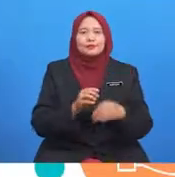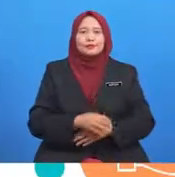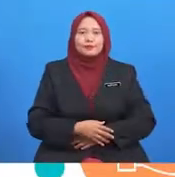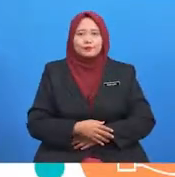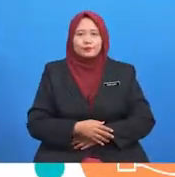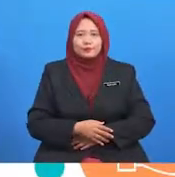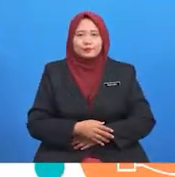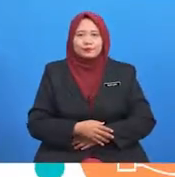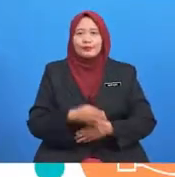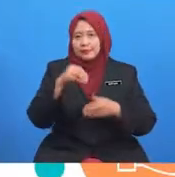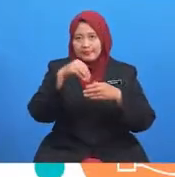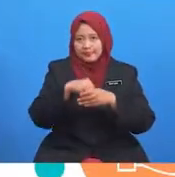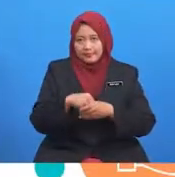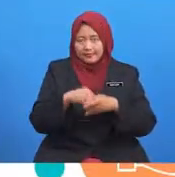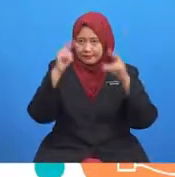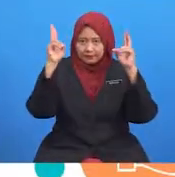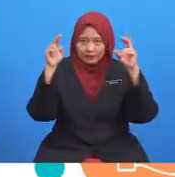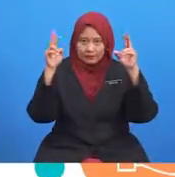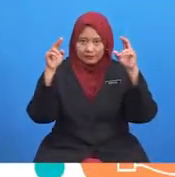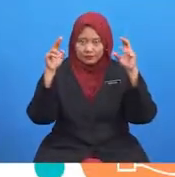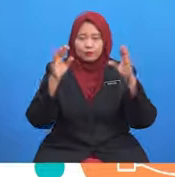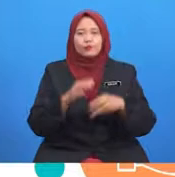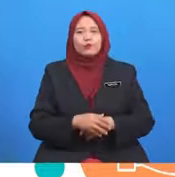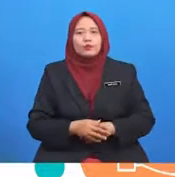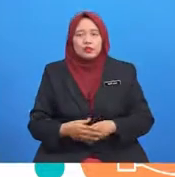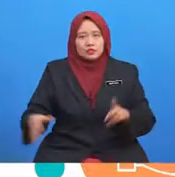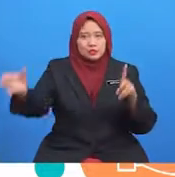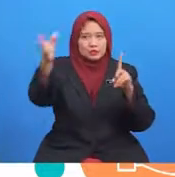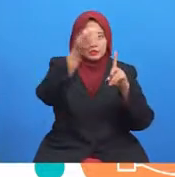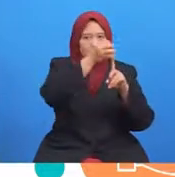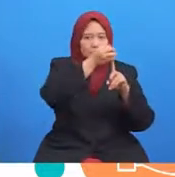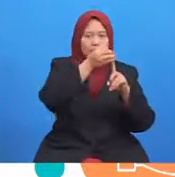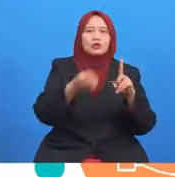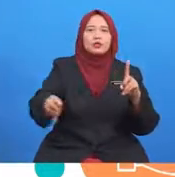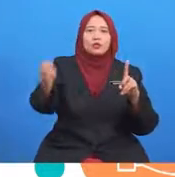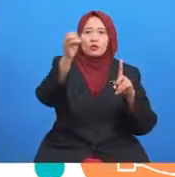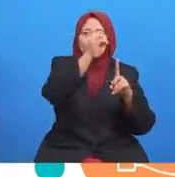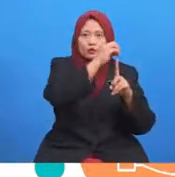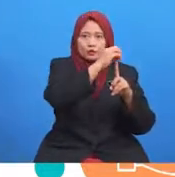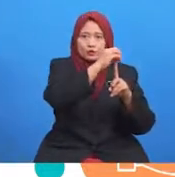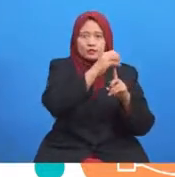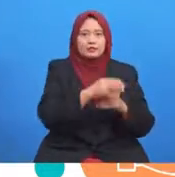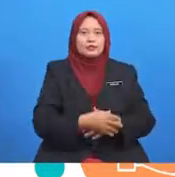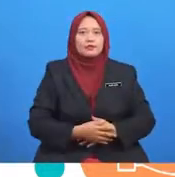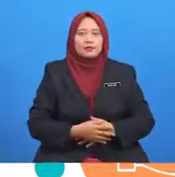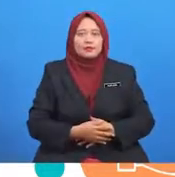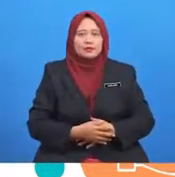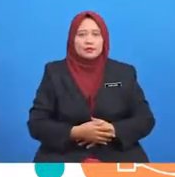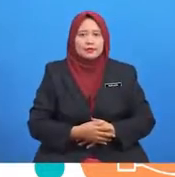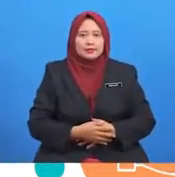Dalam tajuk ini, murid-murid perlu mencapai objektif pembelajaran seperti